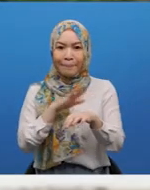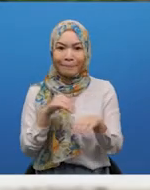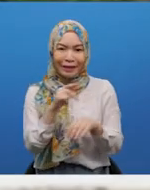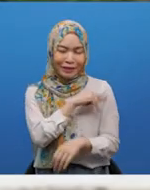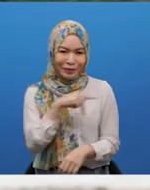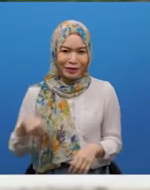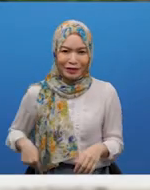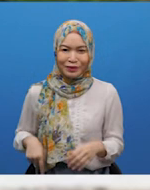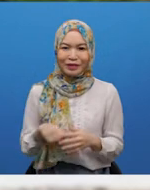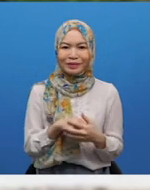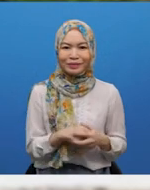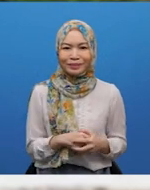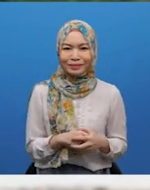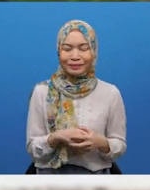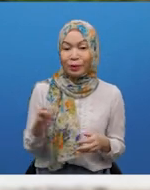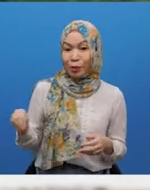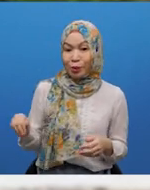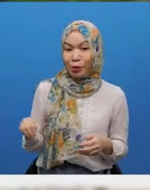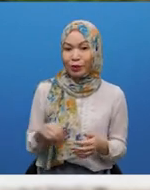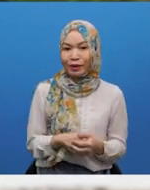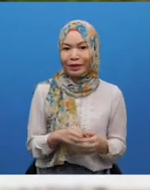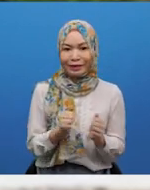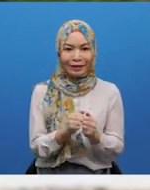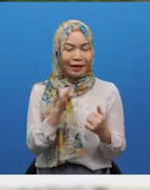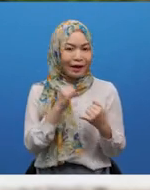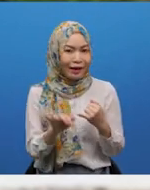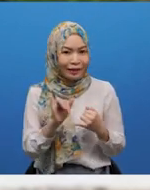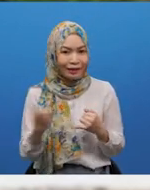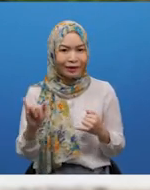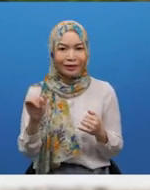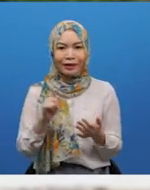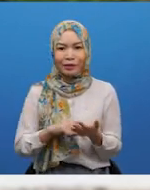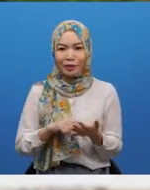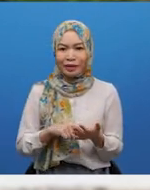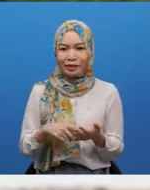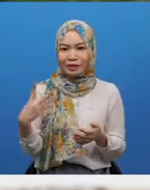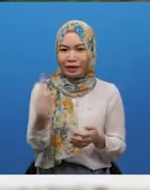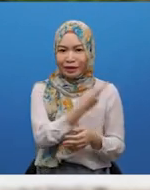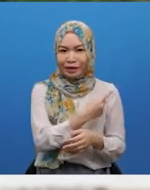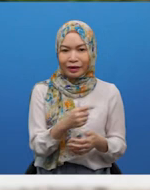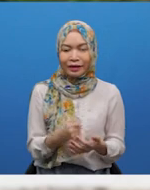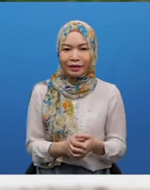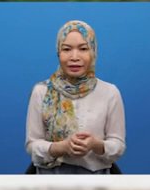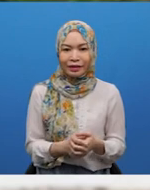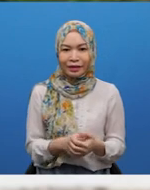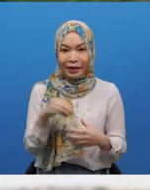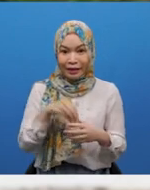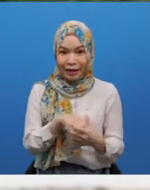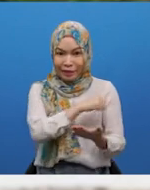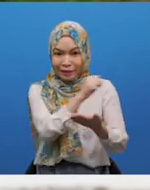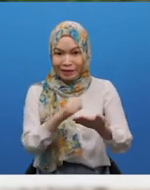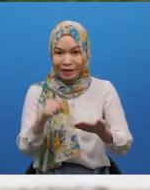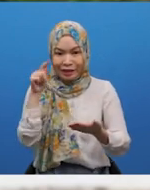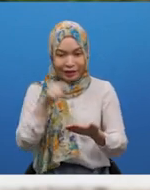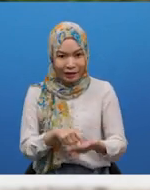Murid-murid sekalian, dengan berakhirnya perbincangan kita tentang aspek-aspek komsas dalam syair